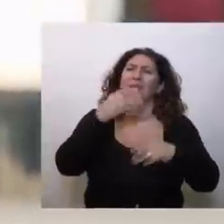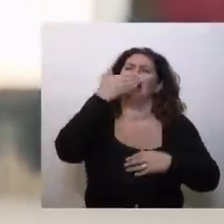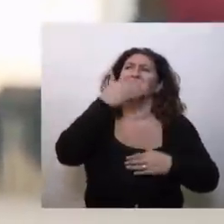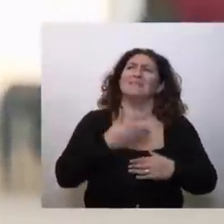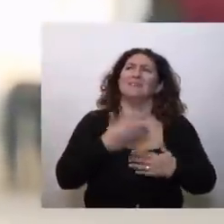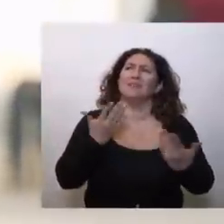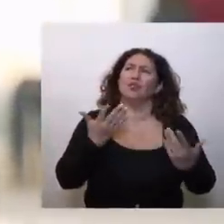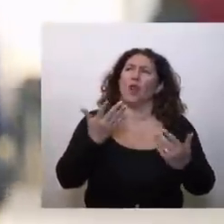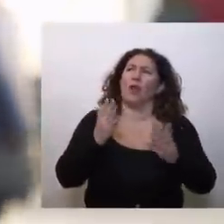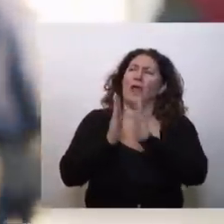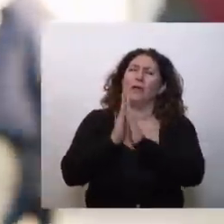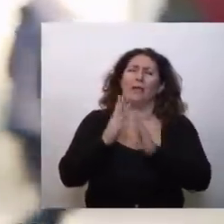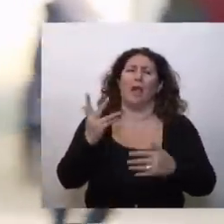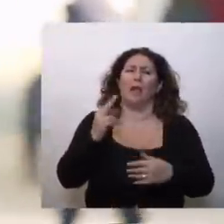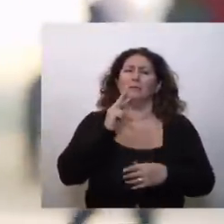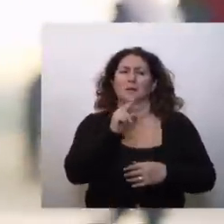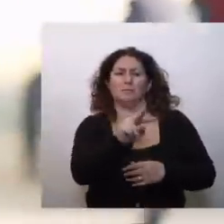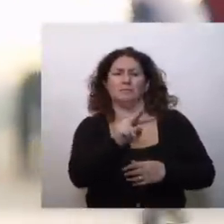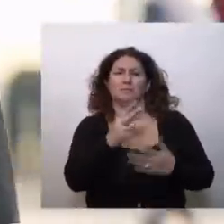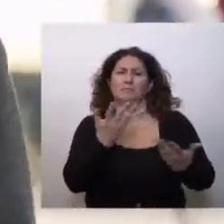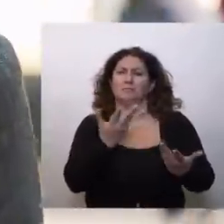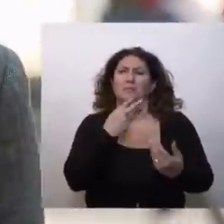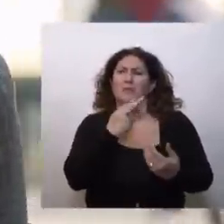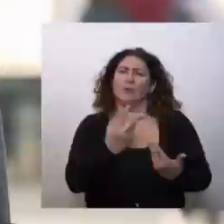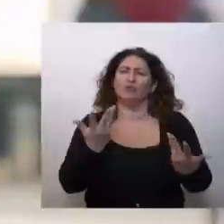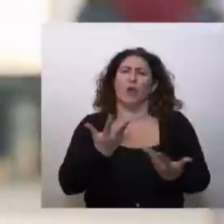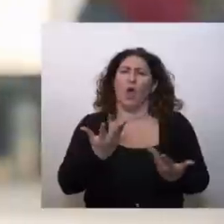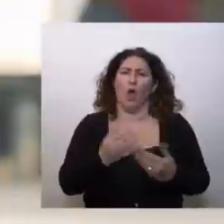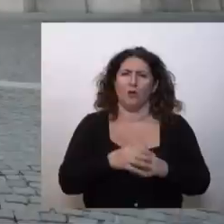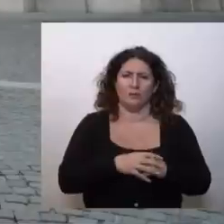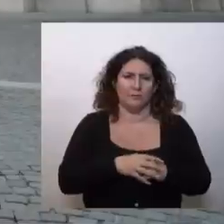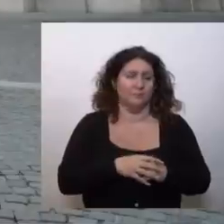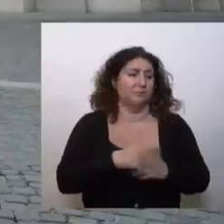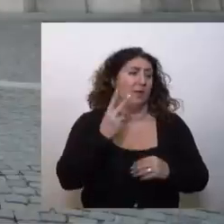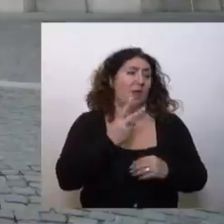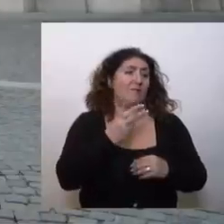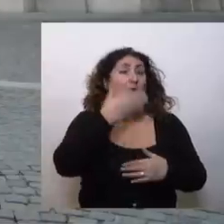Sì, la Sindone certamente non è necessaria alla fede.